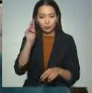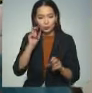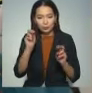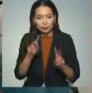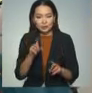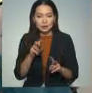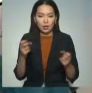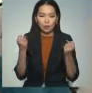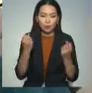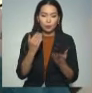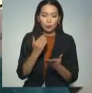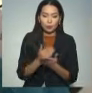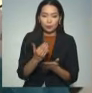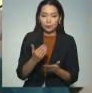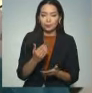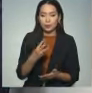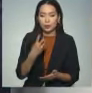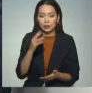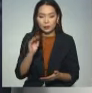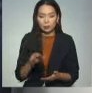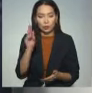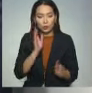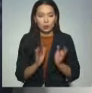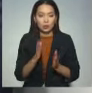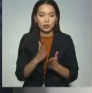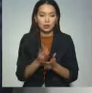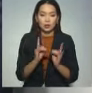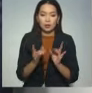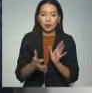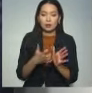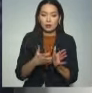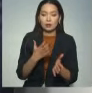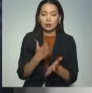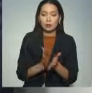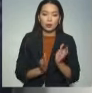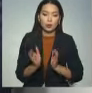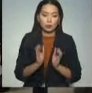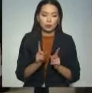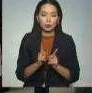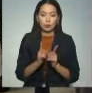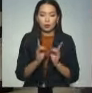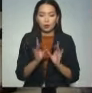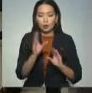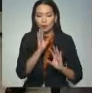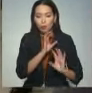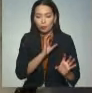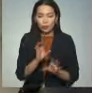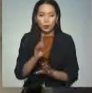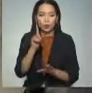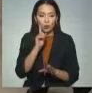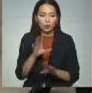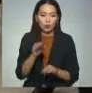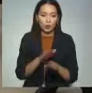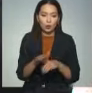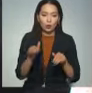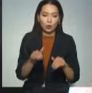қаласында 34 колледж бар, 32 мың студент білім алады. Жатақхана тапшылығы бар. Студенттерді жатын орынмен қамтамасыз ету үшін колледж оқу